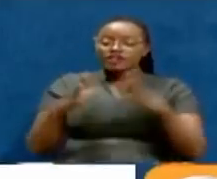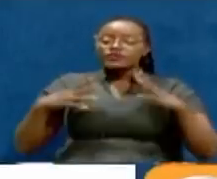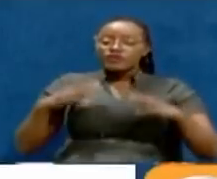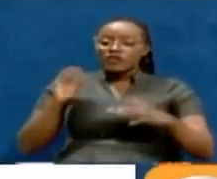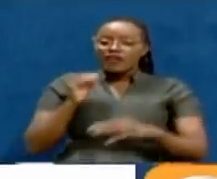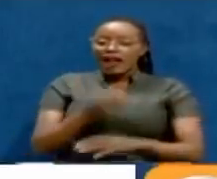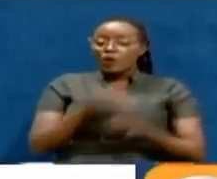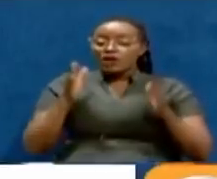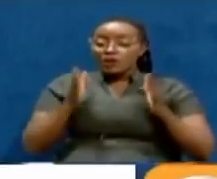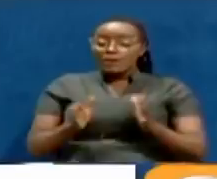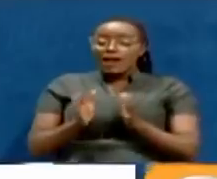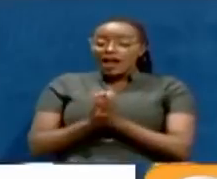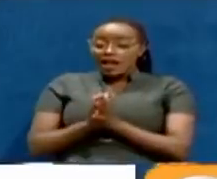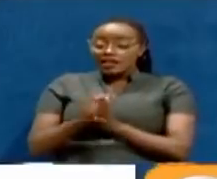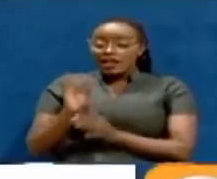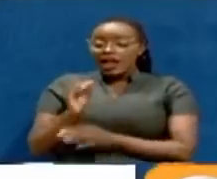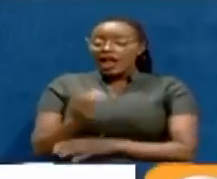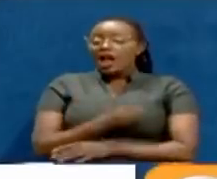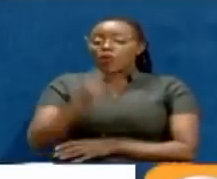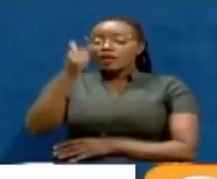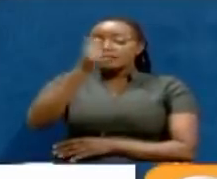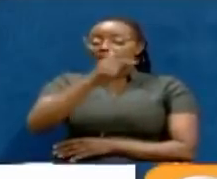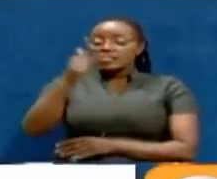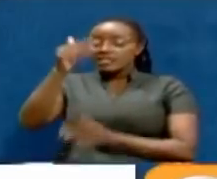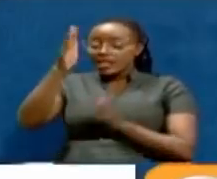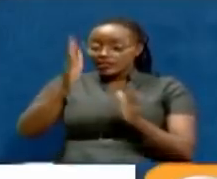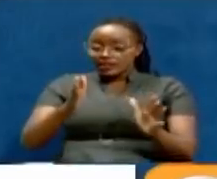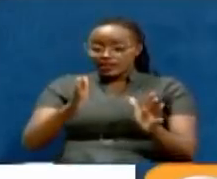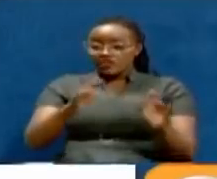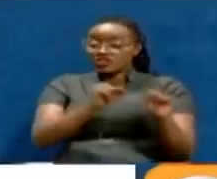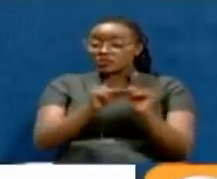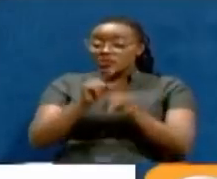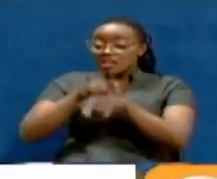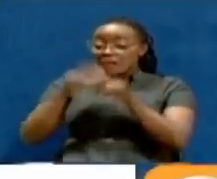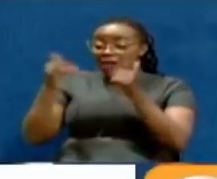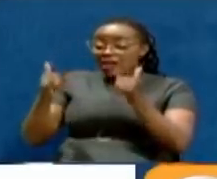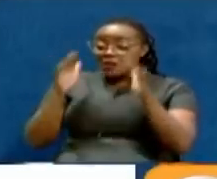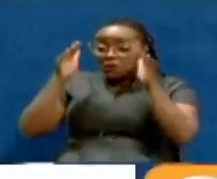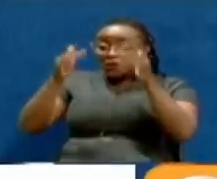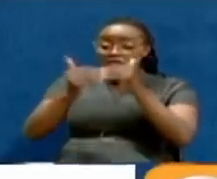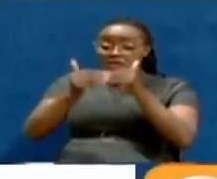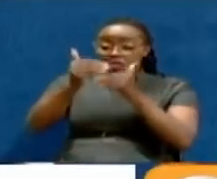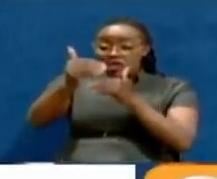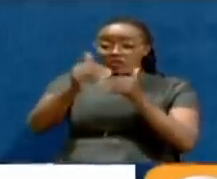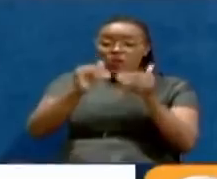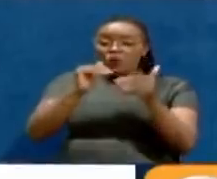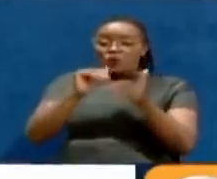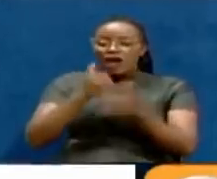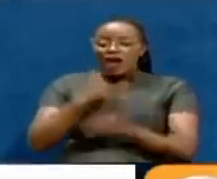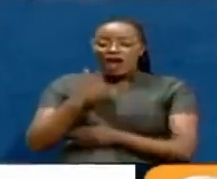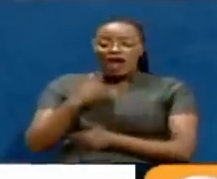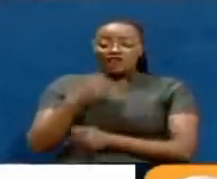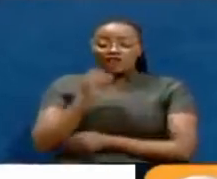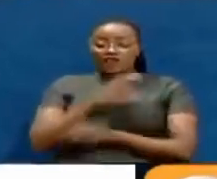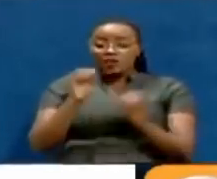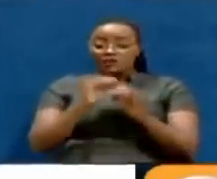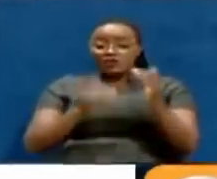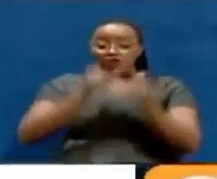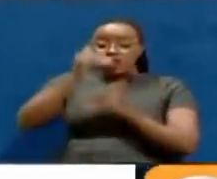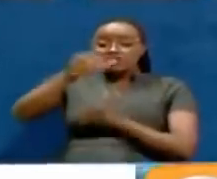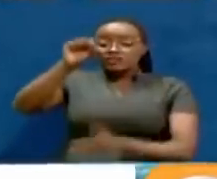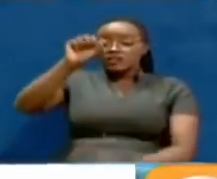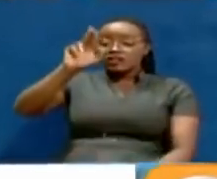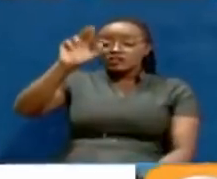wetu, uzalendo wetu na utanzania wetu. Huu si wakati wa kutazama mbele kwa mashaka. Baada ya